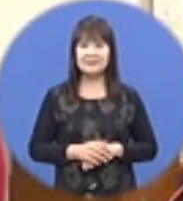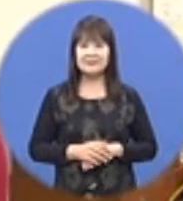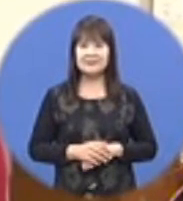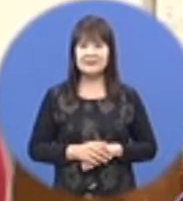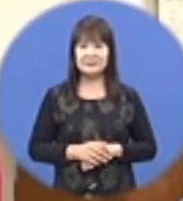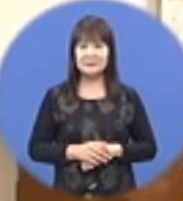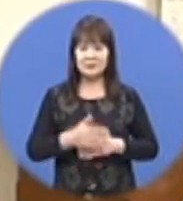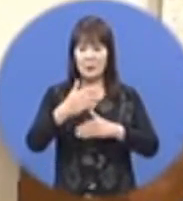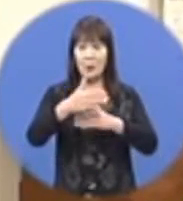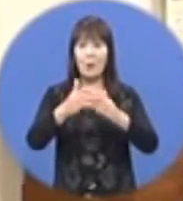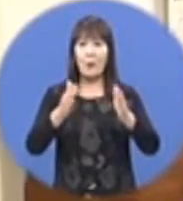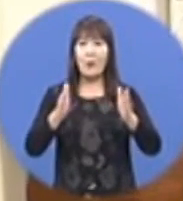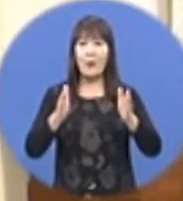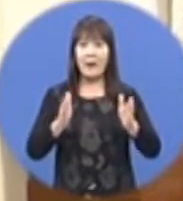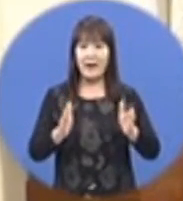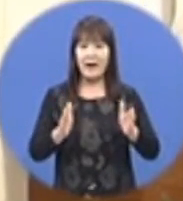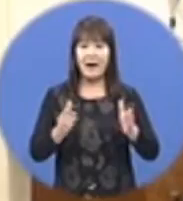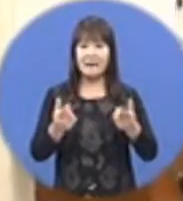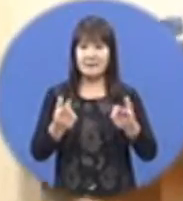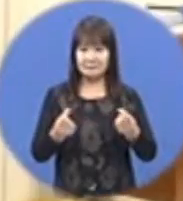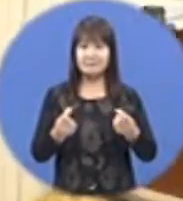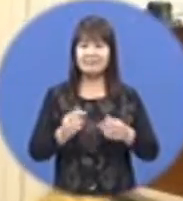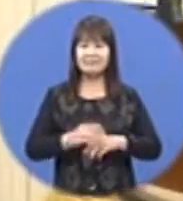こちらの部屋ですかね、行ってみます。